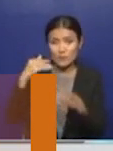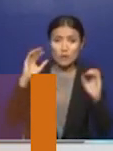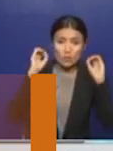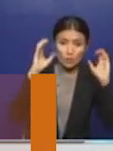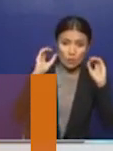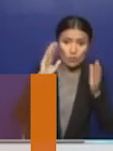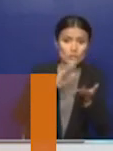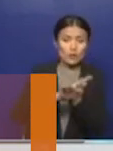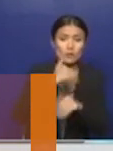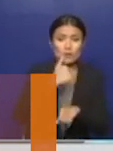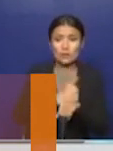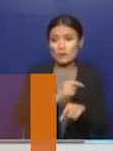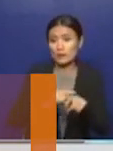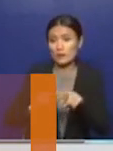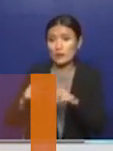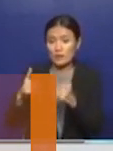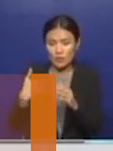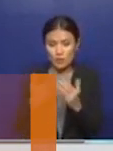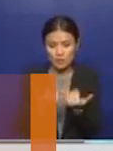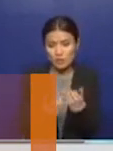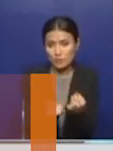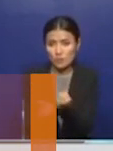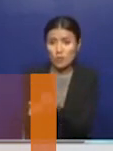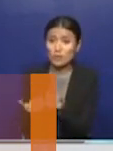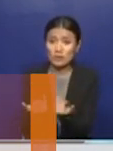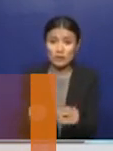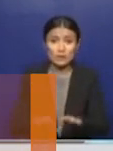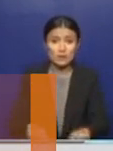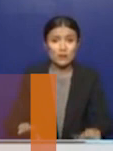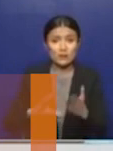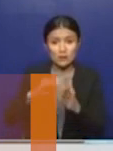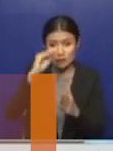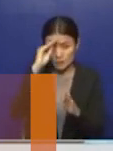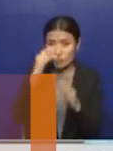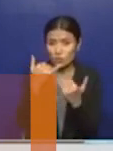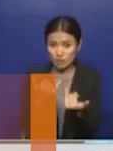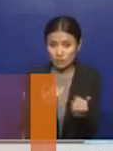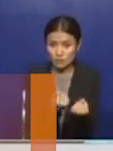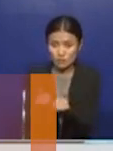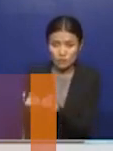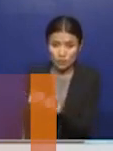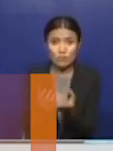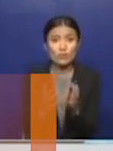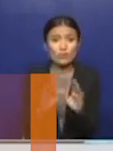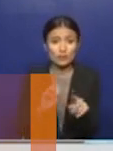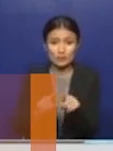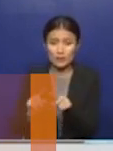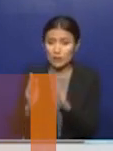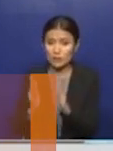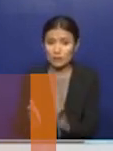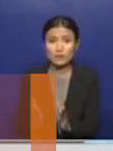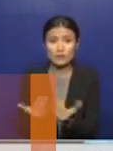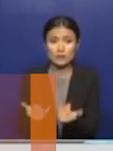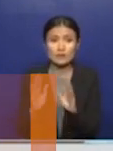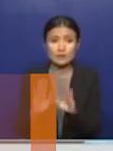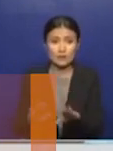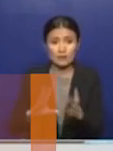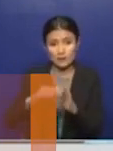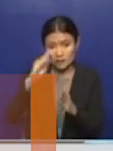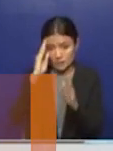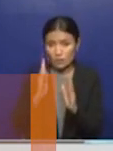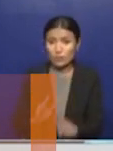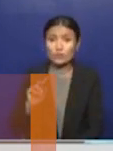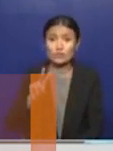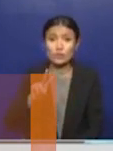แล้วมีนักเรียนที่ตอนนี้เนี่ยกำลังตกเป็นเหยื่อเนี่ยนะครับอยู่ประมาณเกือบ2ล้านคนมีพ่อแม่ที่หวัดหวั่นเนี่ยรวม